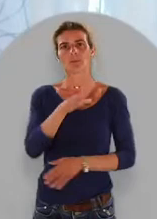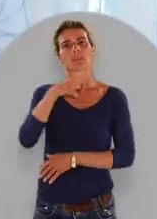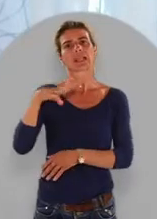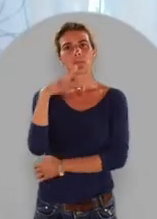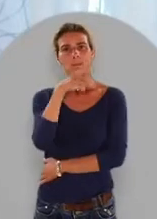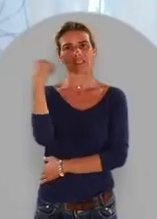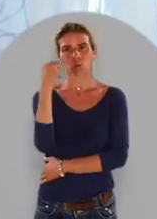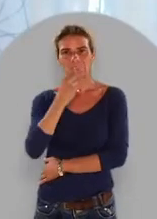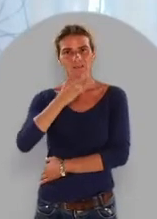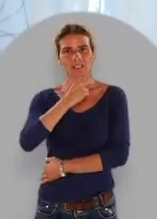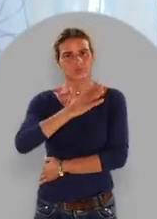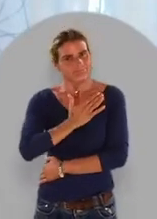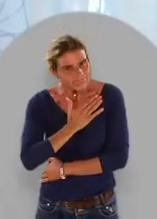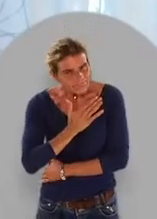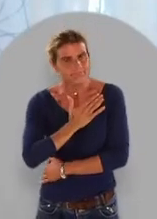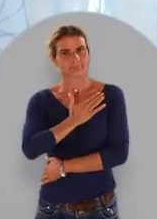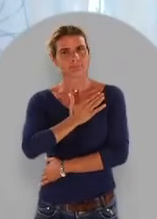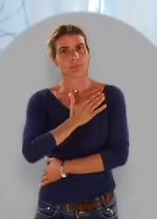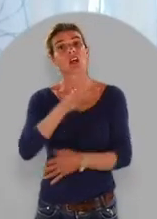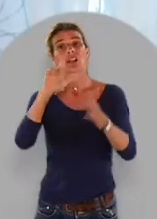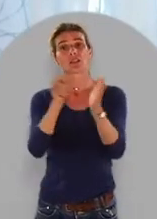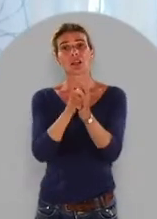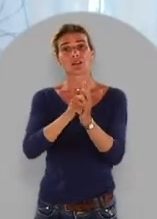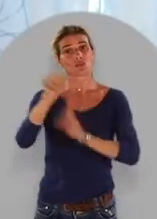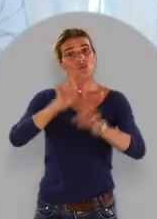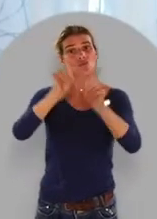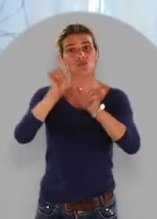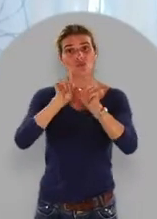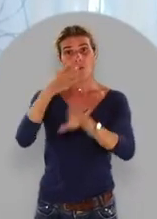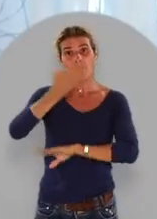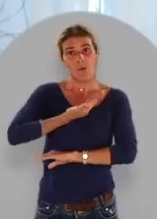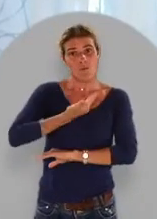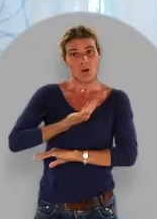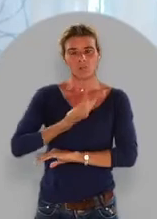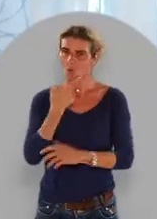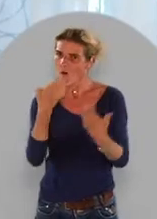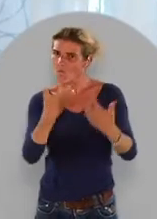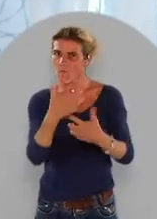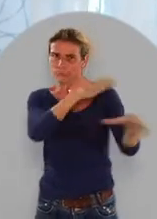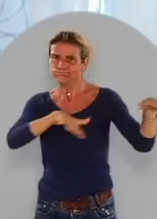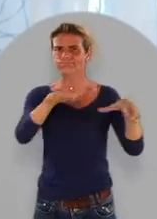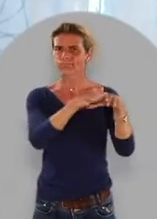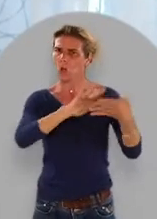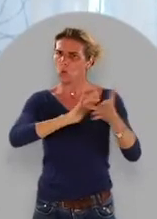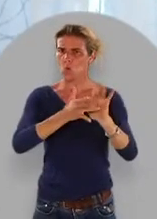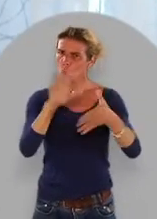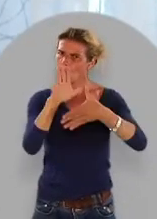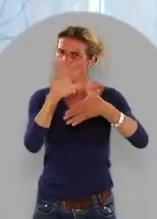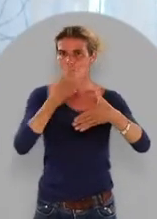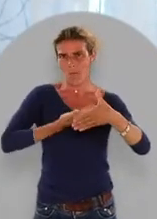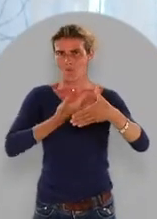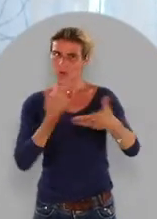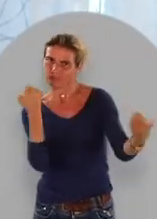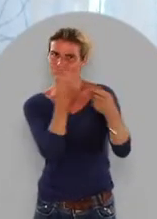mes chers compatriotes en ce jour des fêtes des mè j'ai tenu à m'adresser à toutes les maman de la Guadeloupe